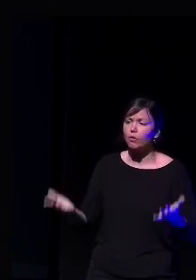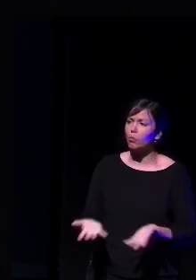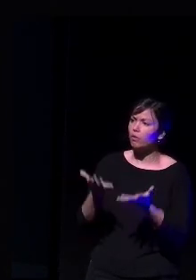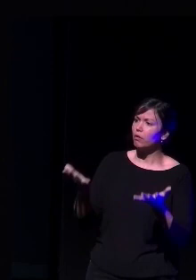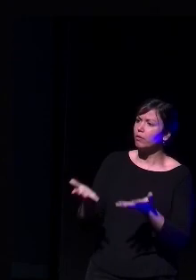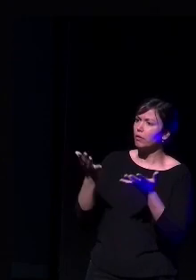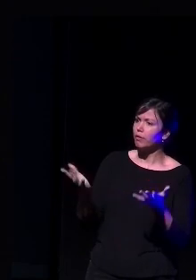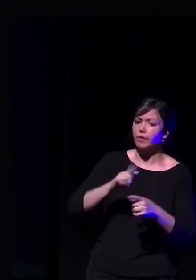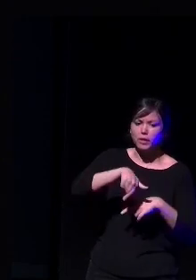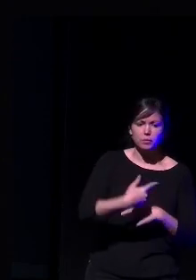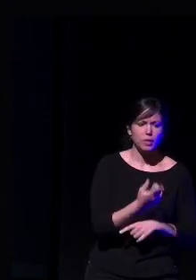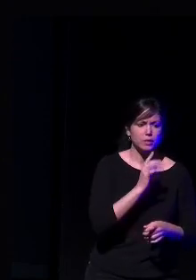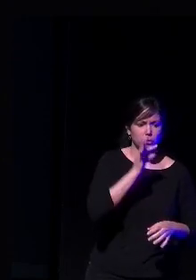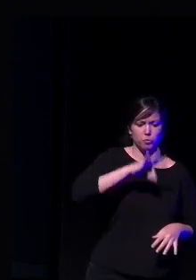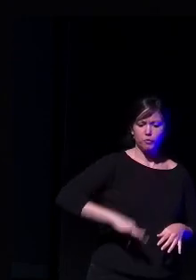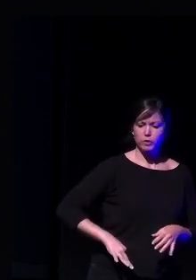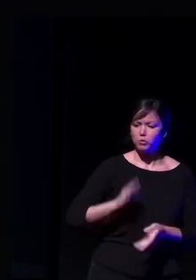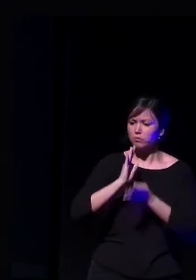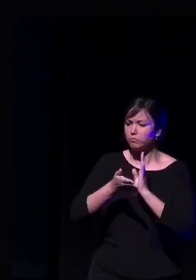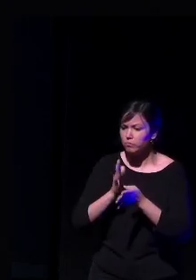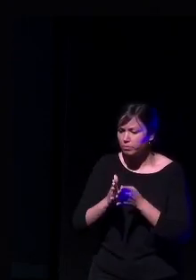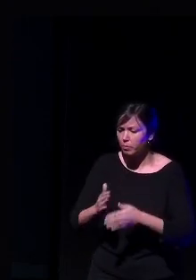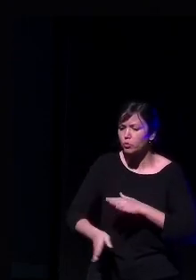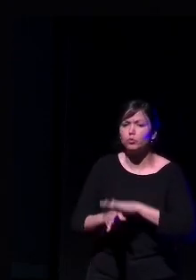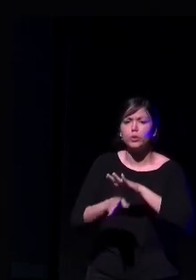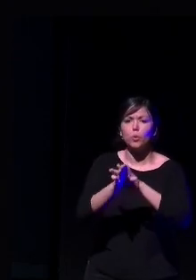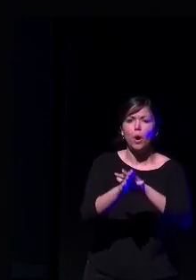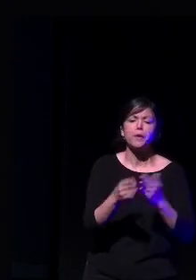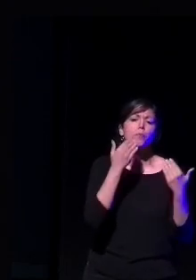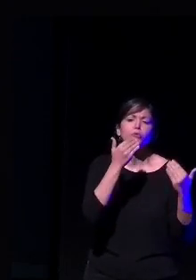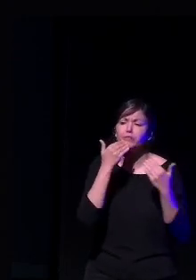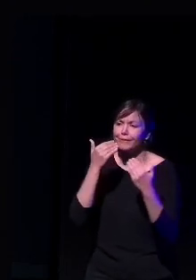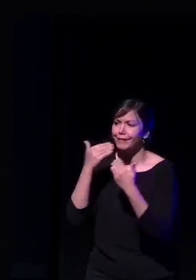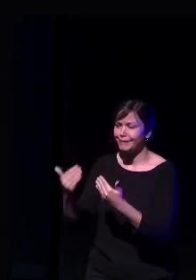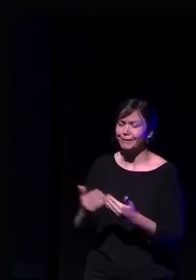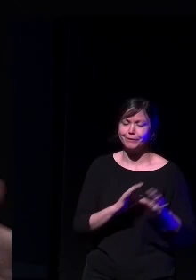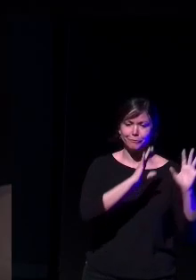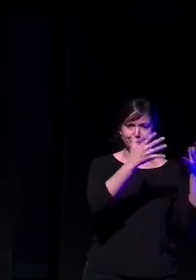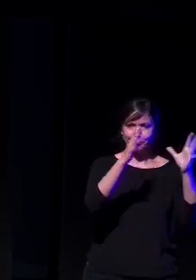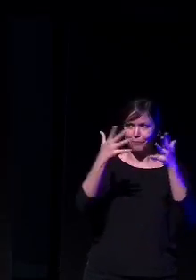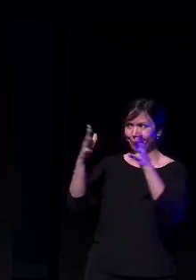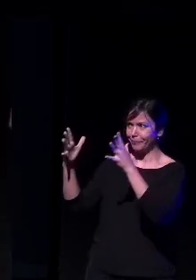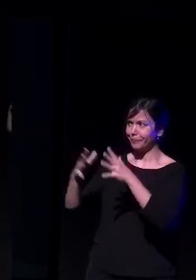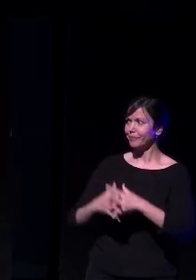oficis i els professionals, amb sentit comú, tirem endavant. Moltes gràcies.